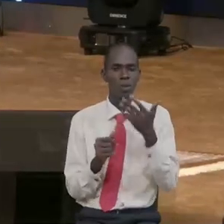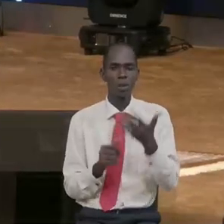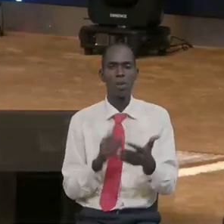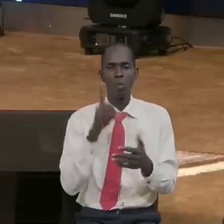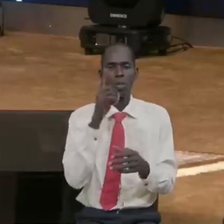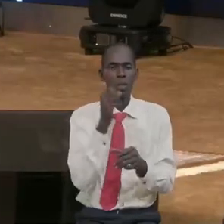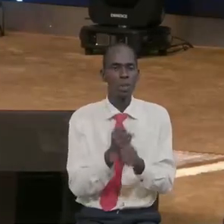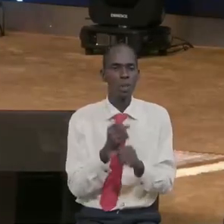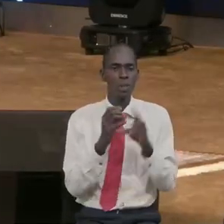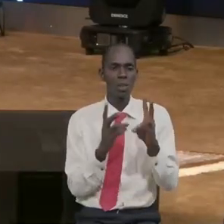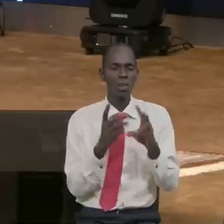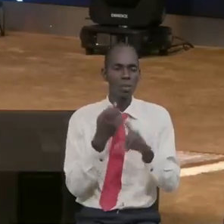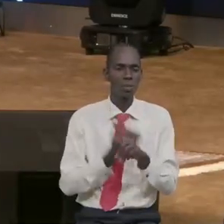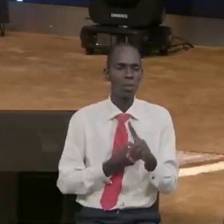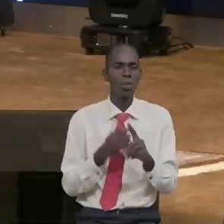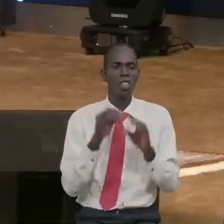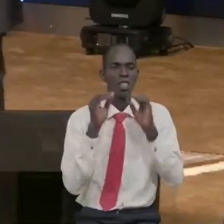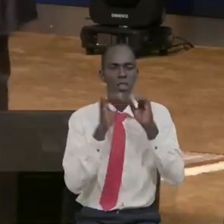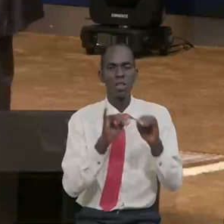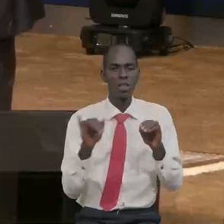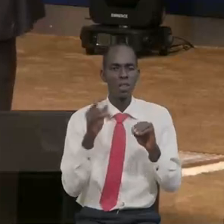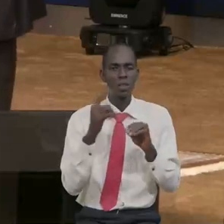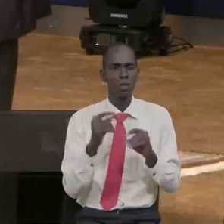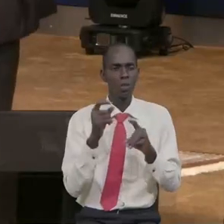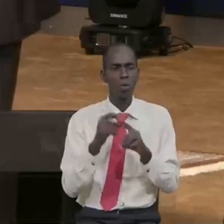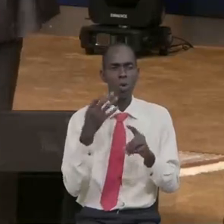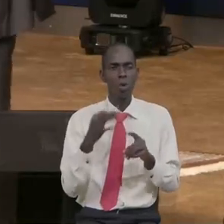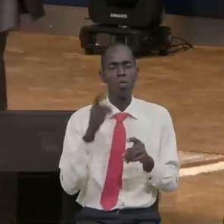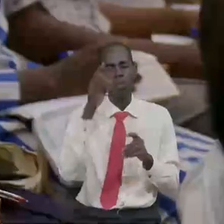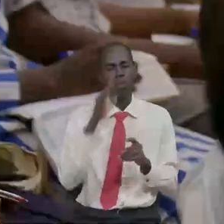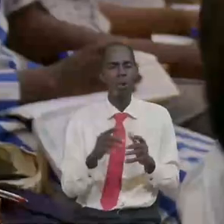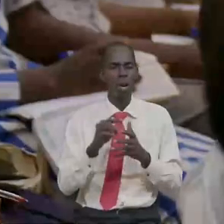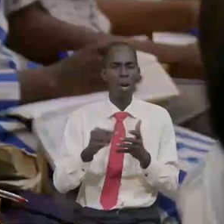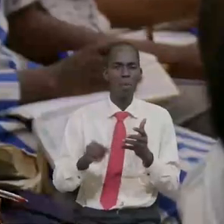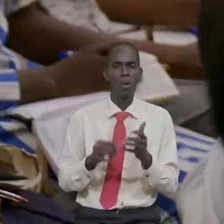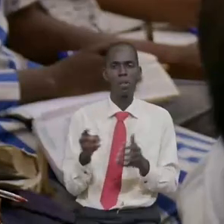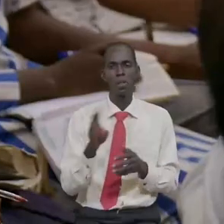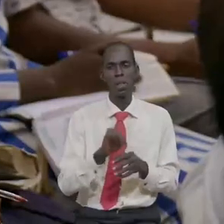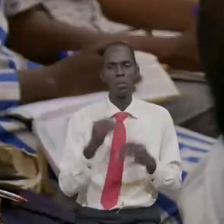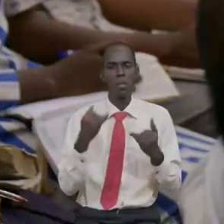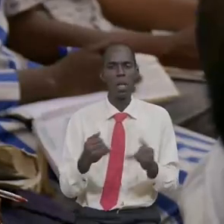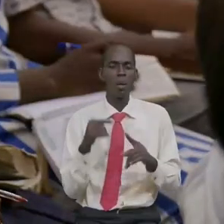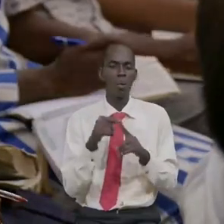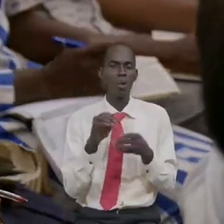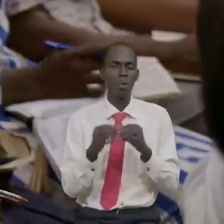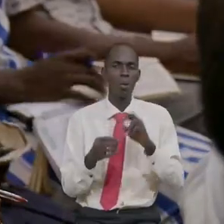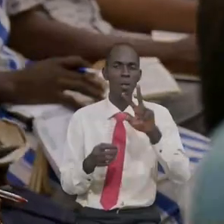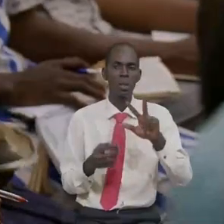mois, enseignant parmi les Corinthiens la parole de Dieu. Allons au